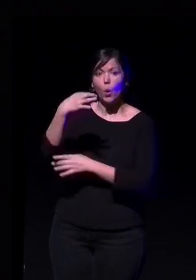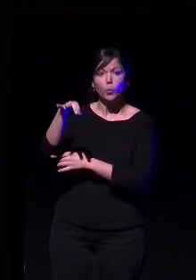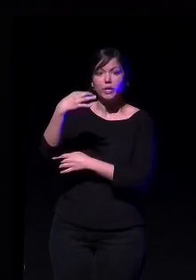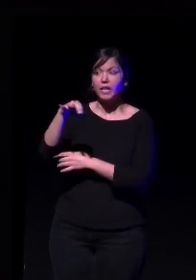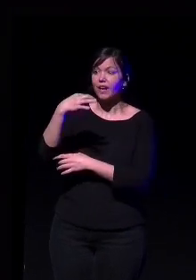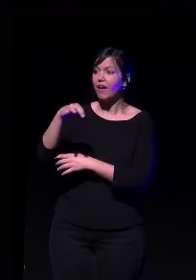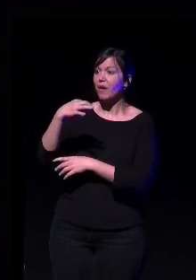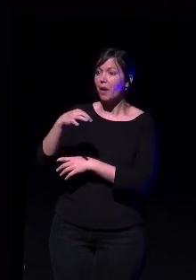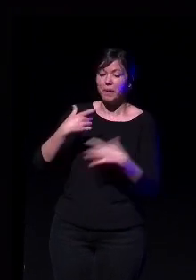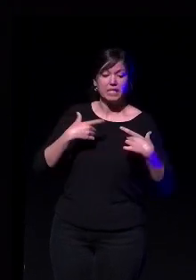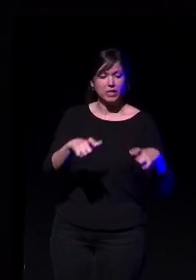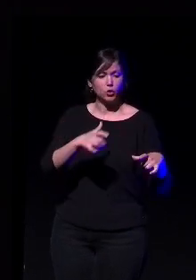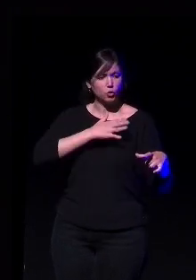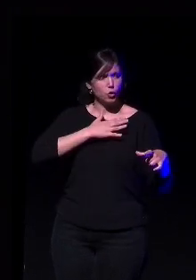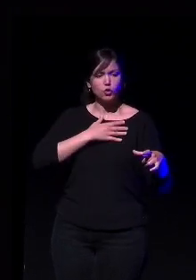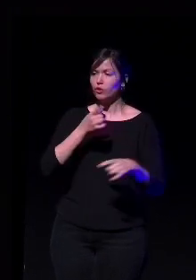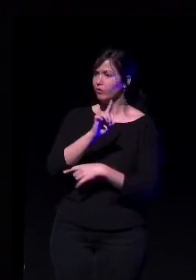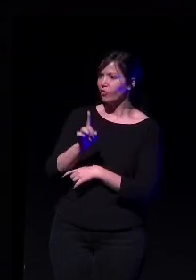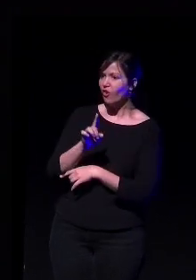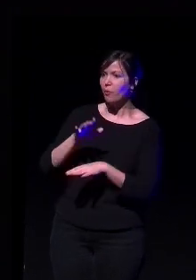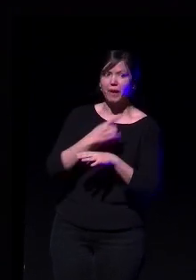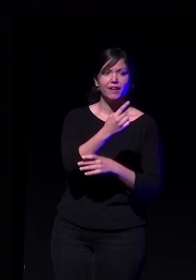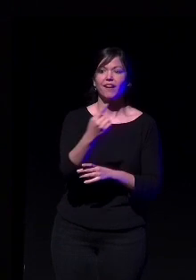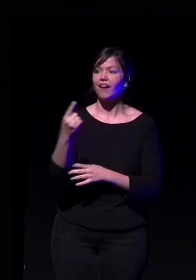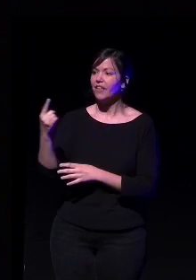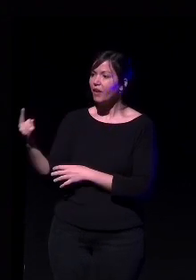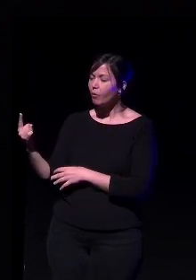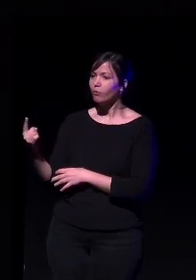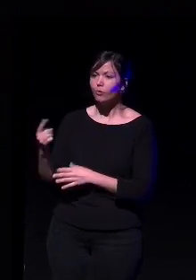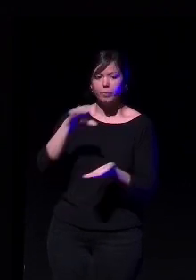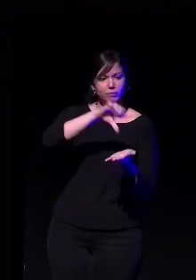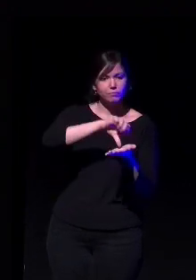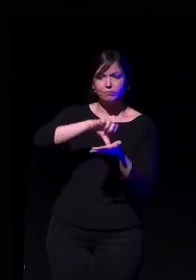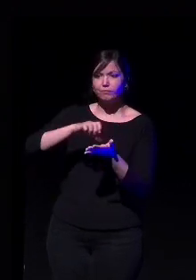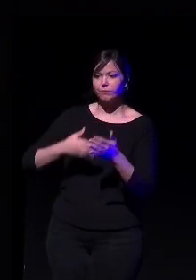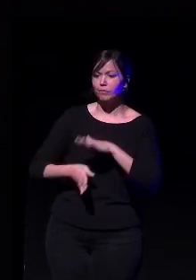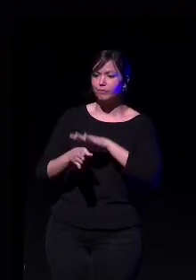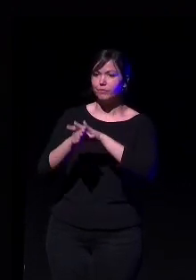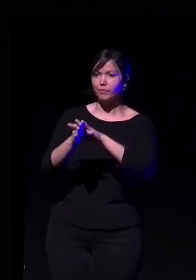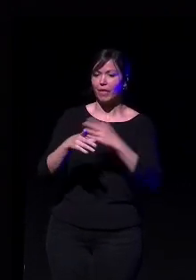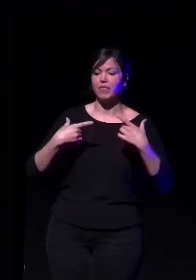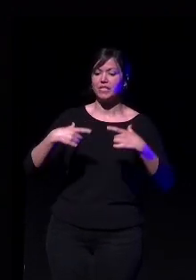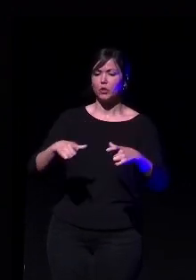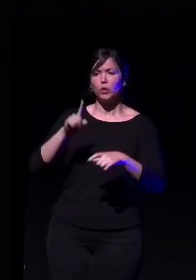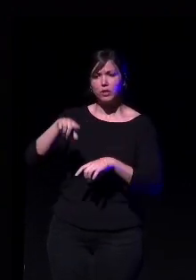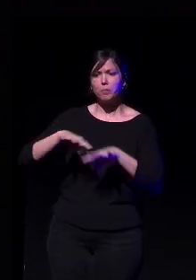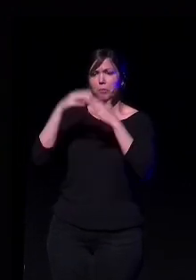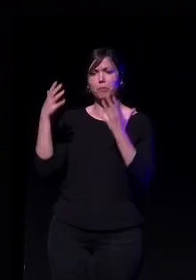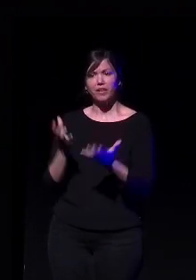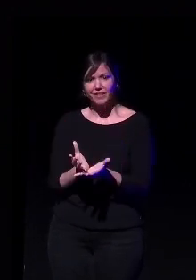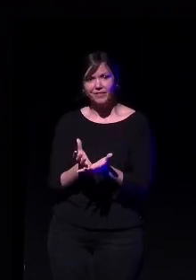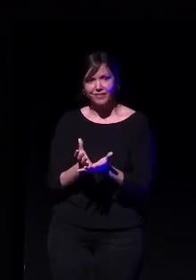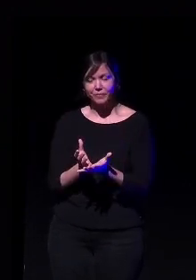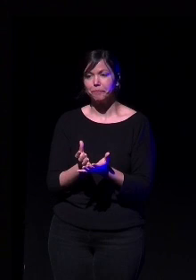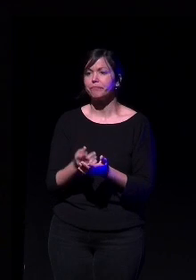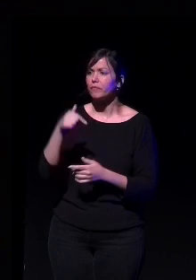només en el nostre sector, sinó també per tots i cada un de nosaltres, per la pròpia supervivència del sector i també del planeta.